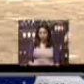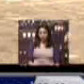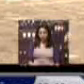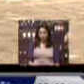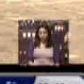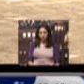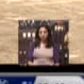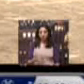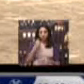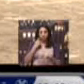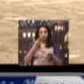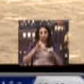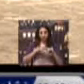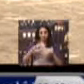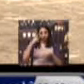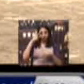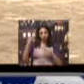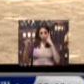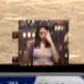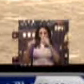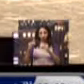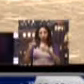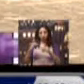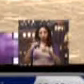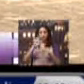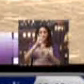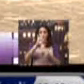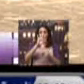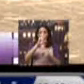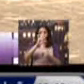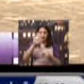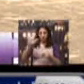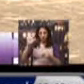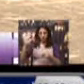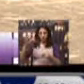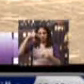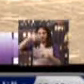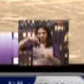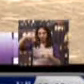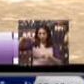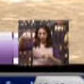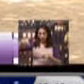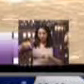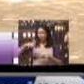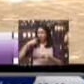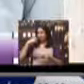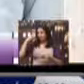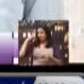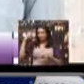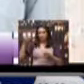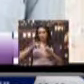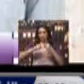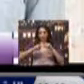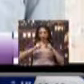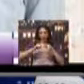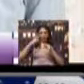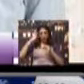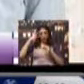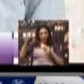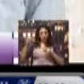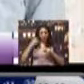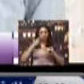للتبرع لحساب جمعيه واحد من الناس ثلاث خمسات ثلاث ستات في جميع البنوك المصريه وفاكرين محمد ومحمود اللي عرضناه في